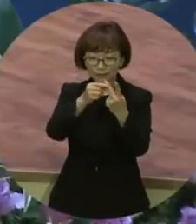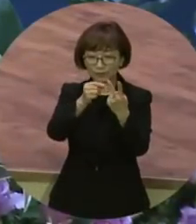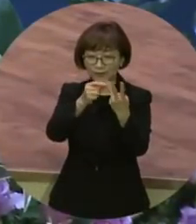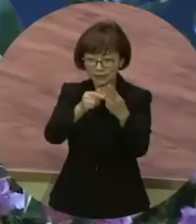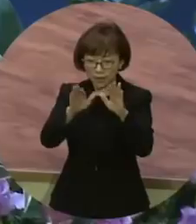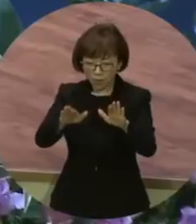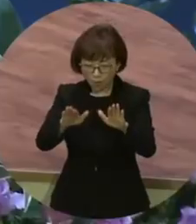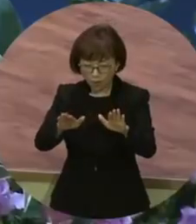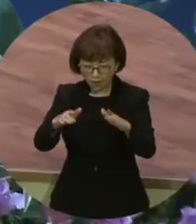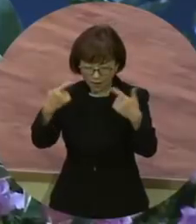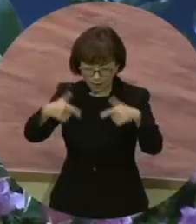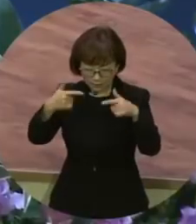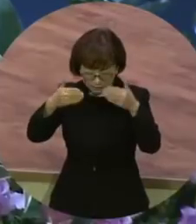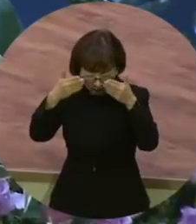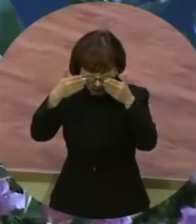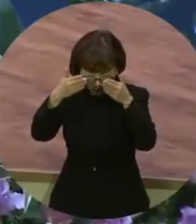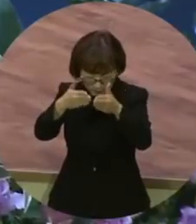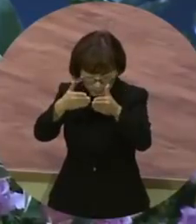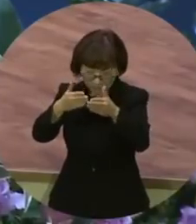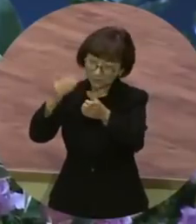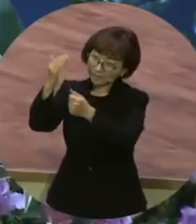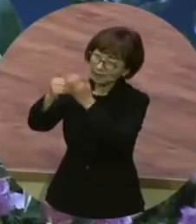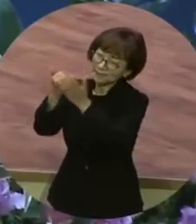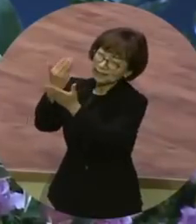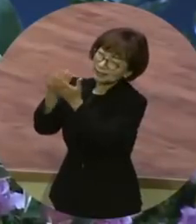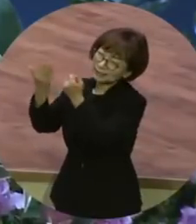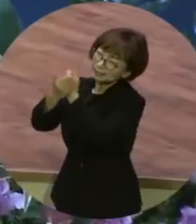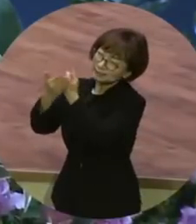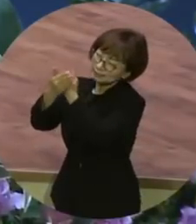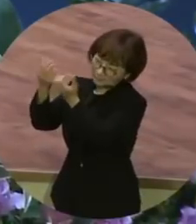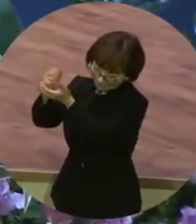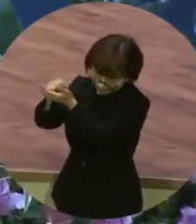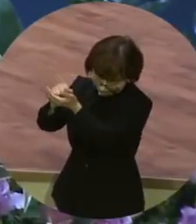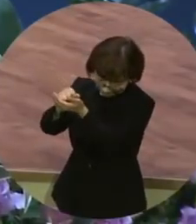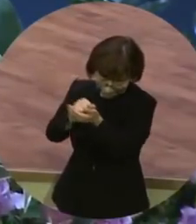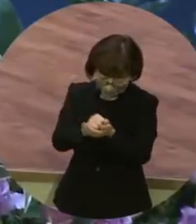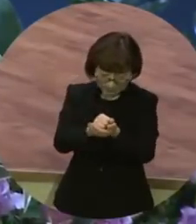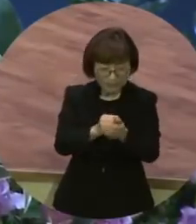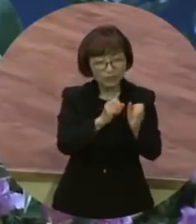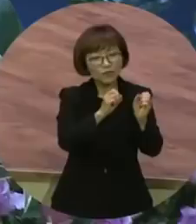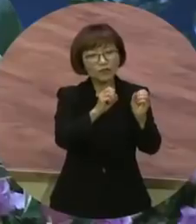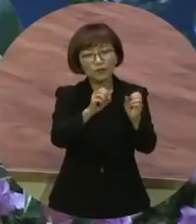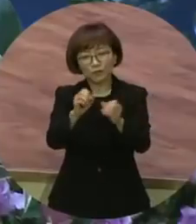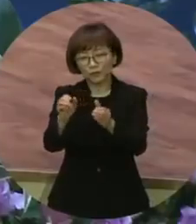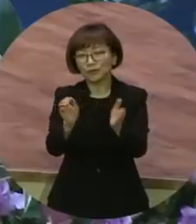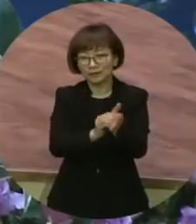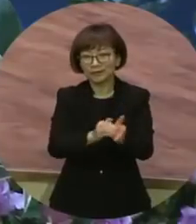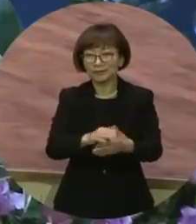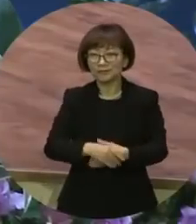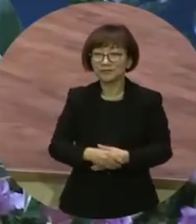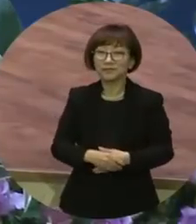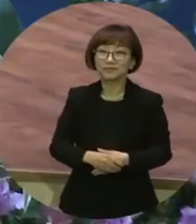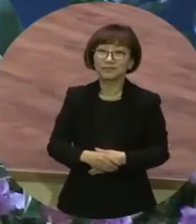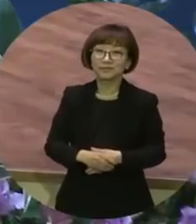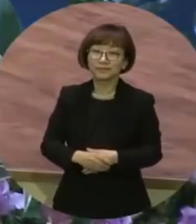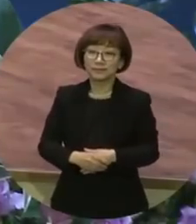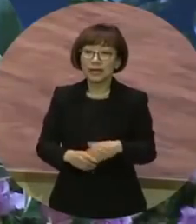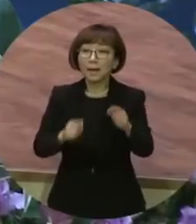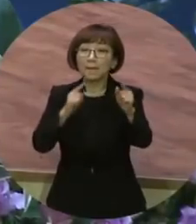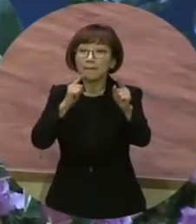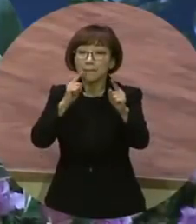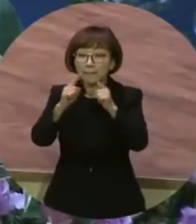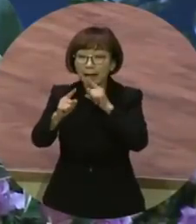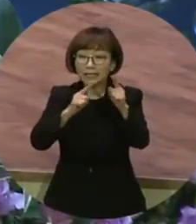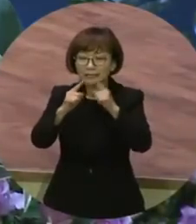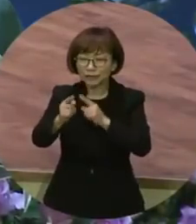것이 아니라, 어려운 것이 아니라 당연한 것이에요. 바울이 어떻게 말씀 중심을 살았으면 알 수 있습니까? 여러분, 말씀 중심이 뭐죠? 성경